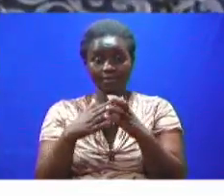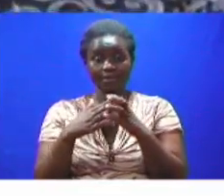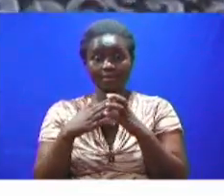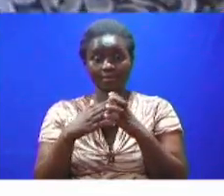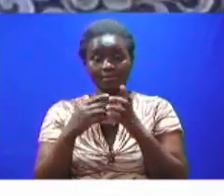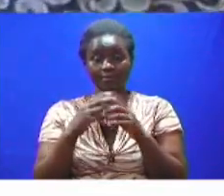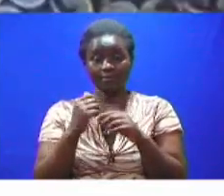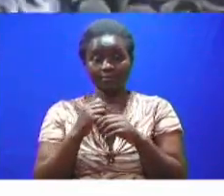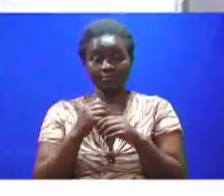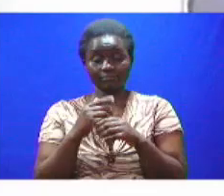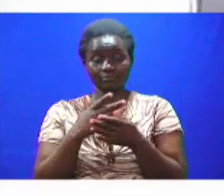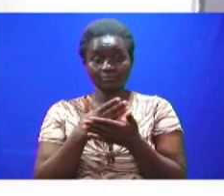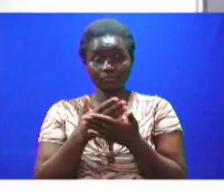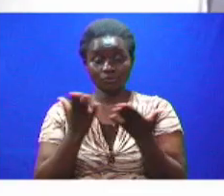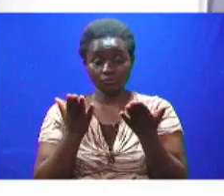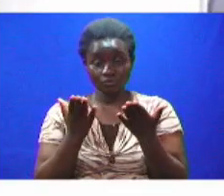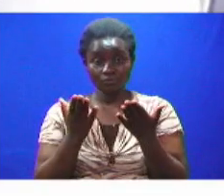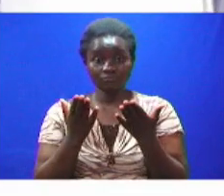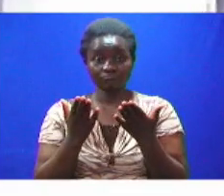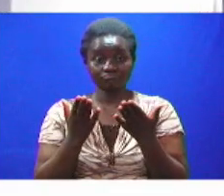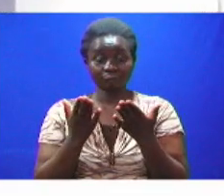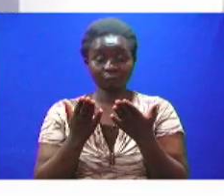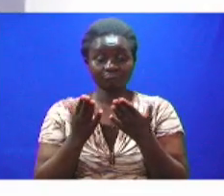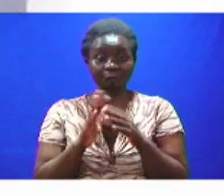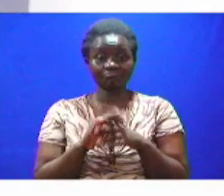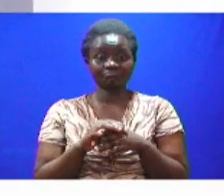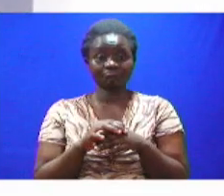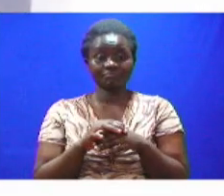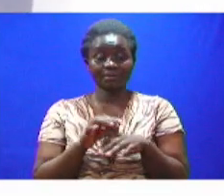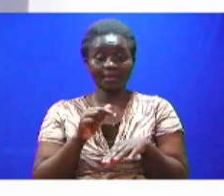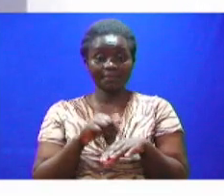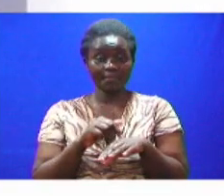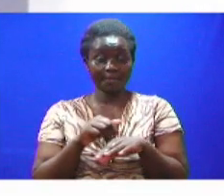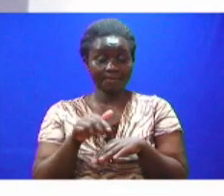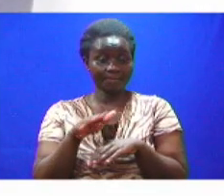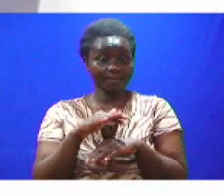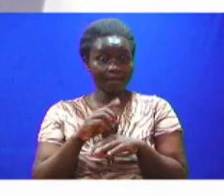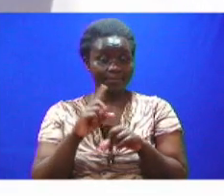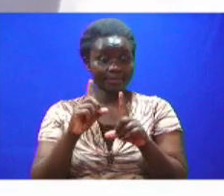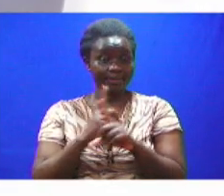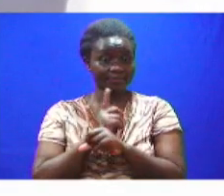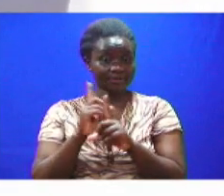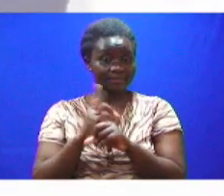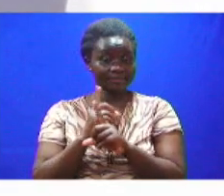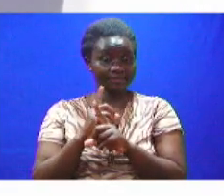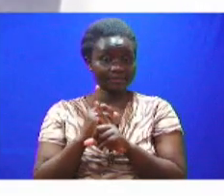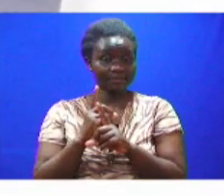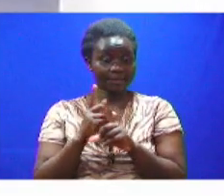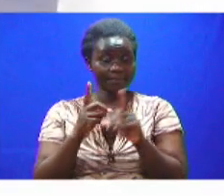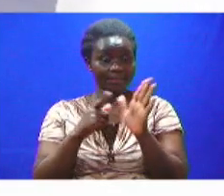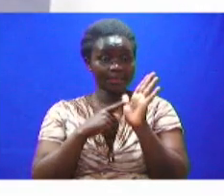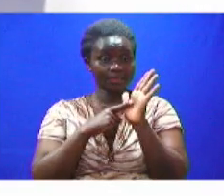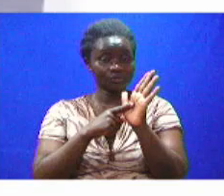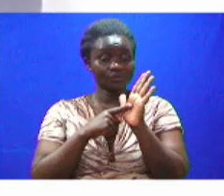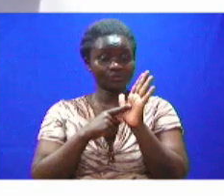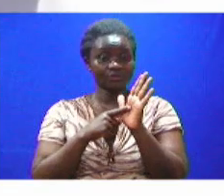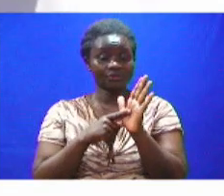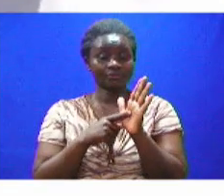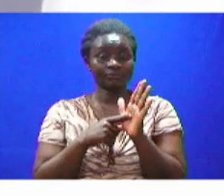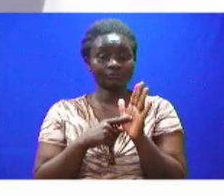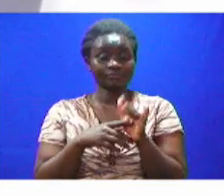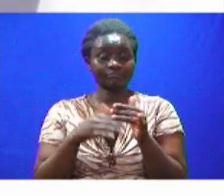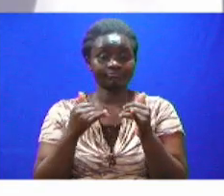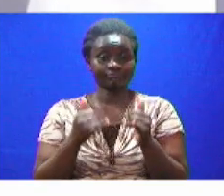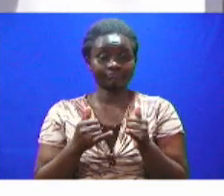kwako. Lakini imekuwa kwamba imefika mahali ambapo tofauti hizo zimeweza kuonekana. Sasa nchi